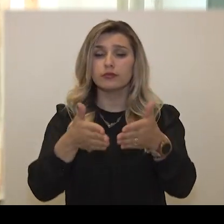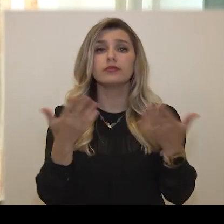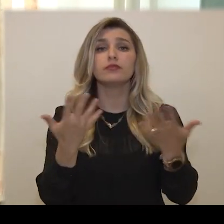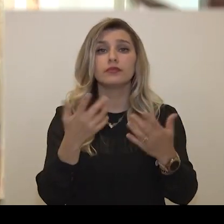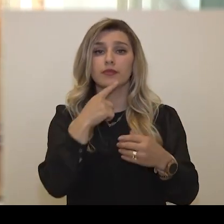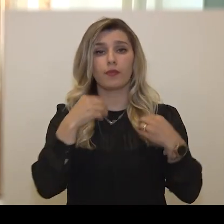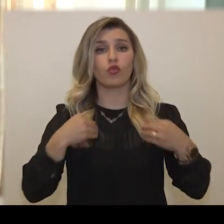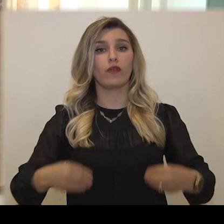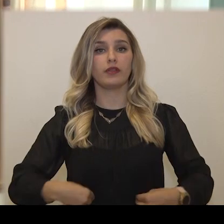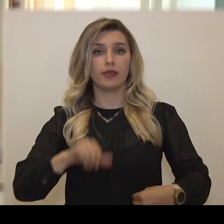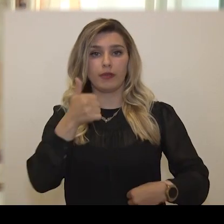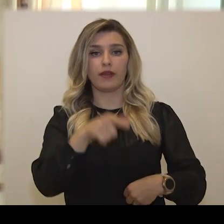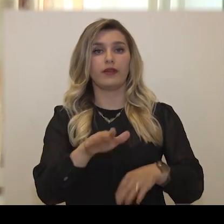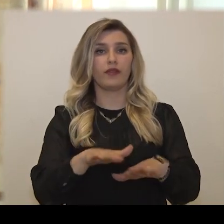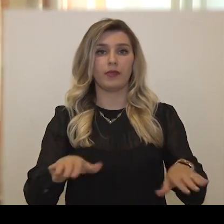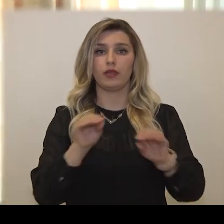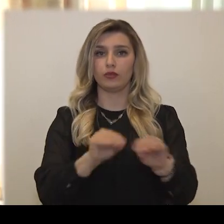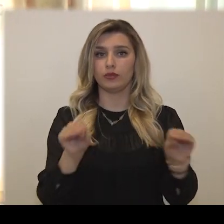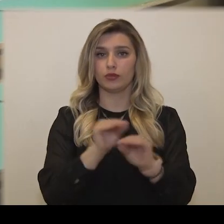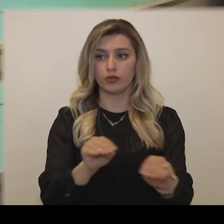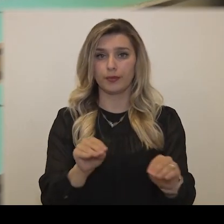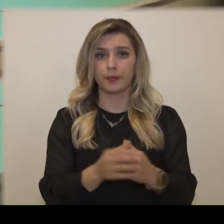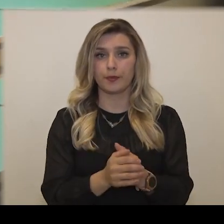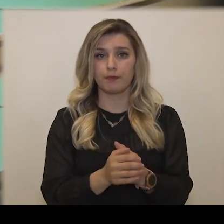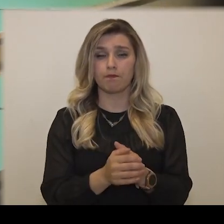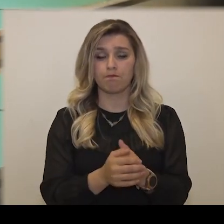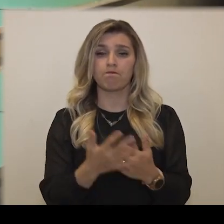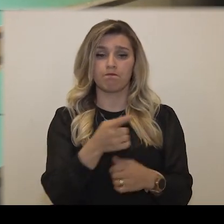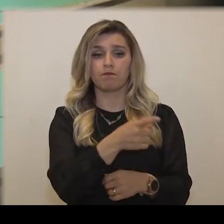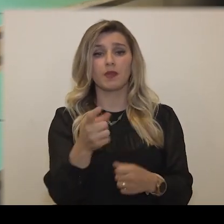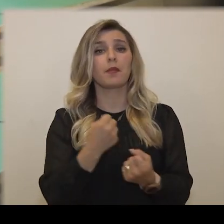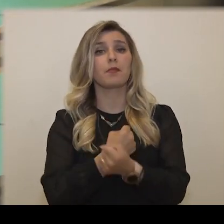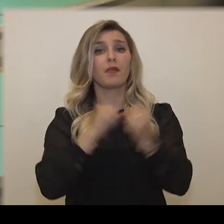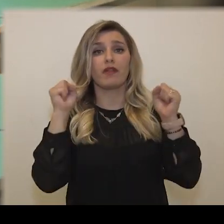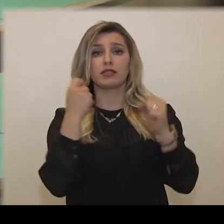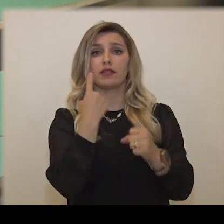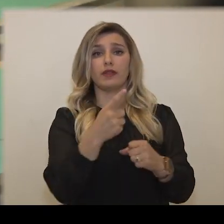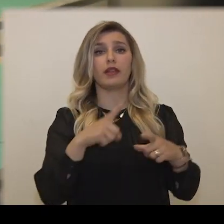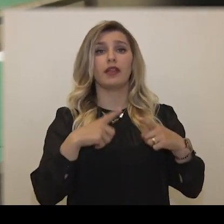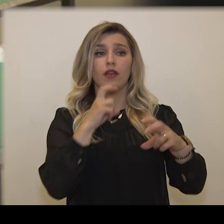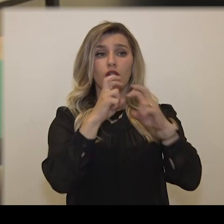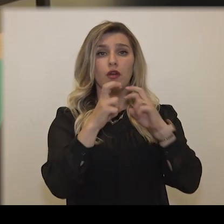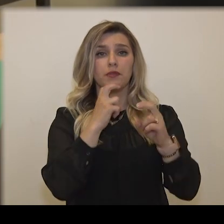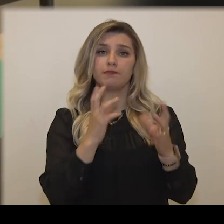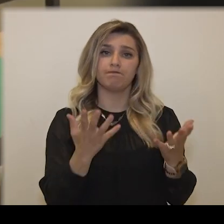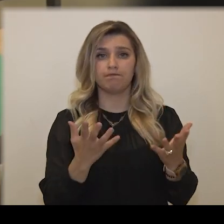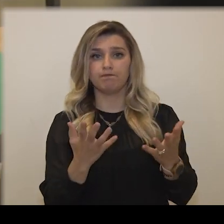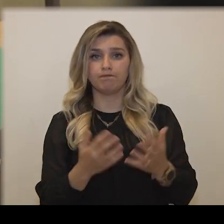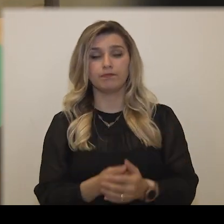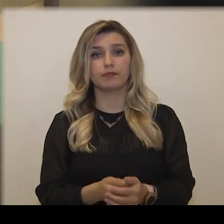është shkollimi profesional i nxënësve, me shumë sesa pavarësimi tyre në sferën e komunikimit.